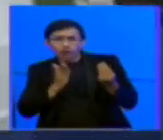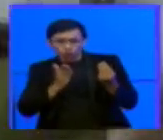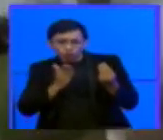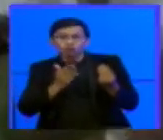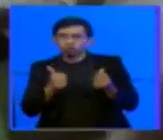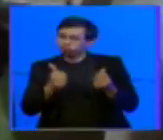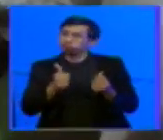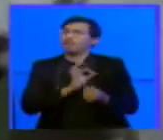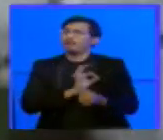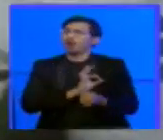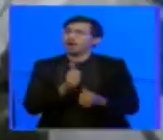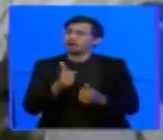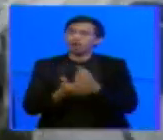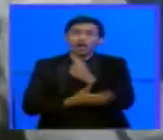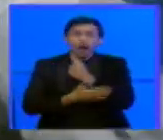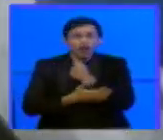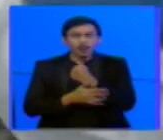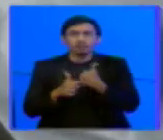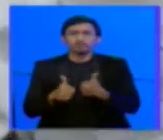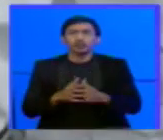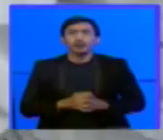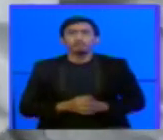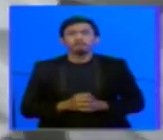sumbangsih bagi negara untuk mengemban misi